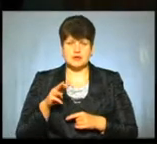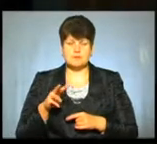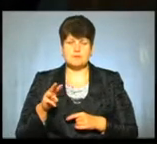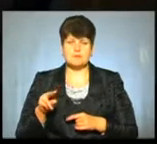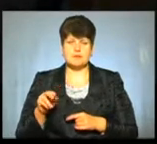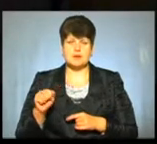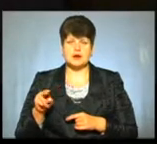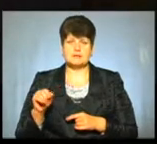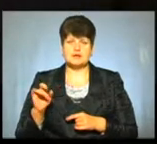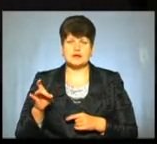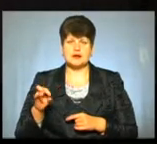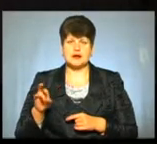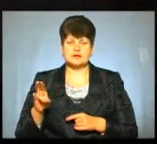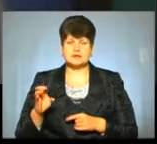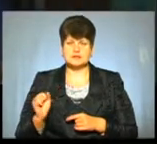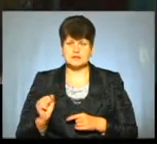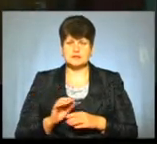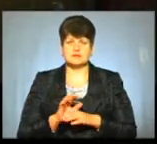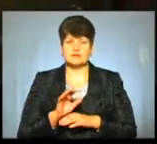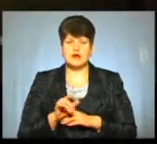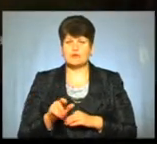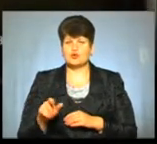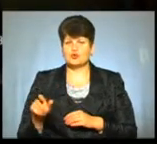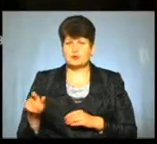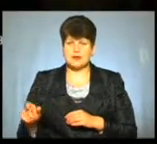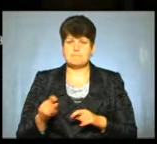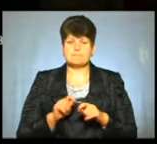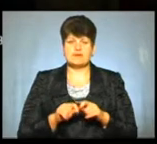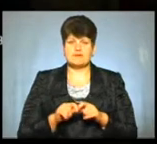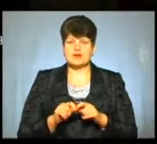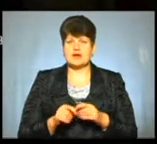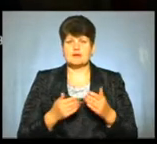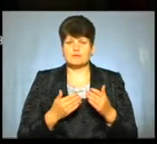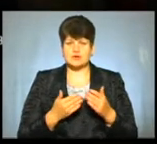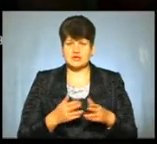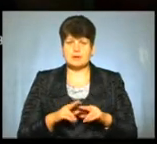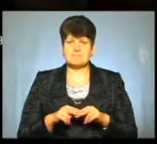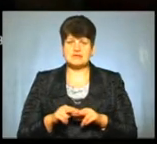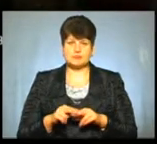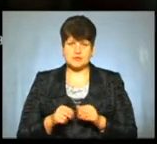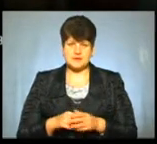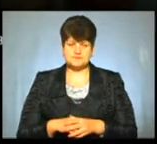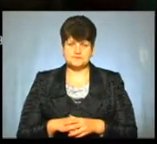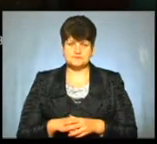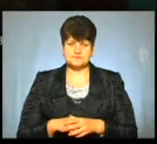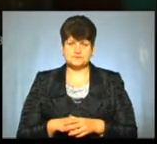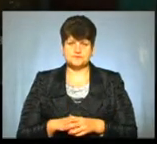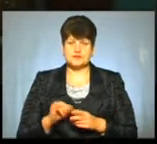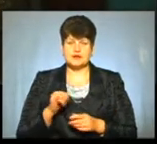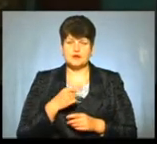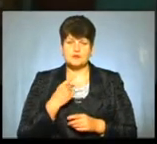– Марія Папірянська. Ми направляємо людей, перевіряємо їх паспорта